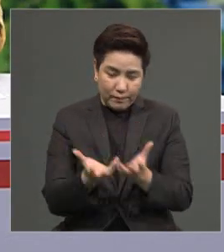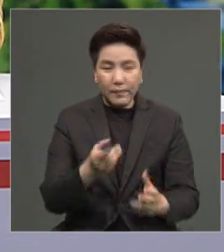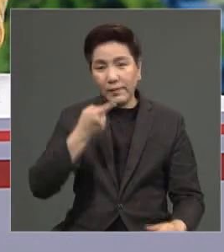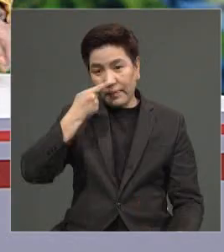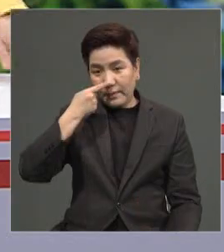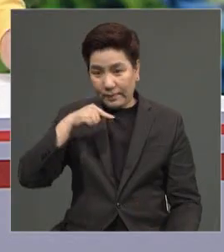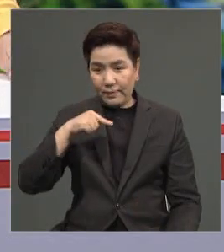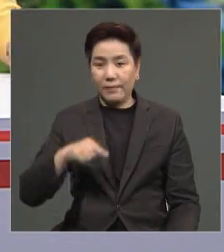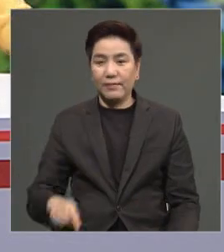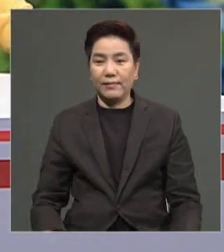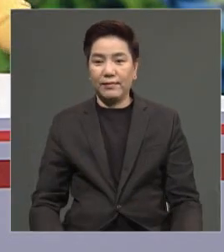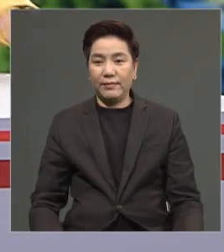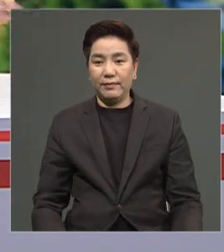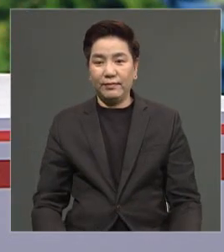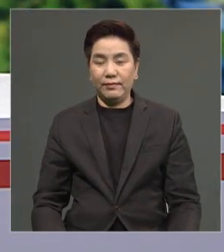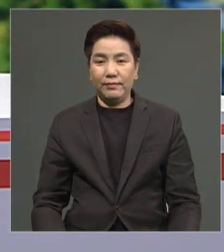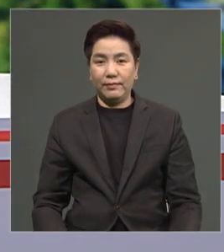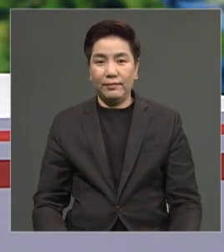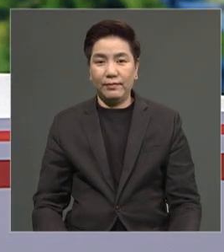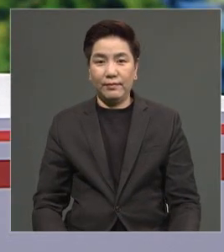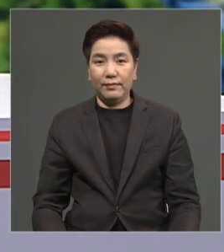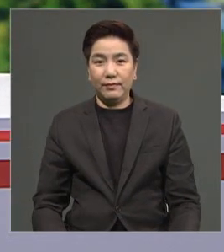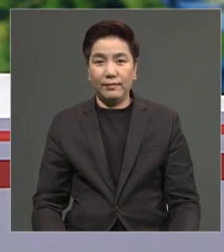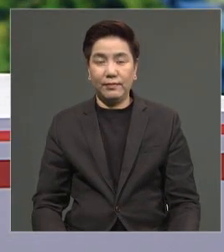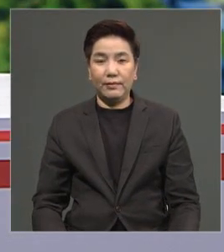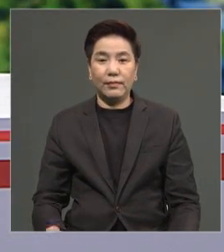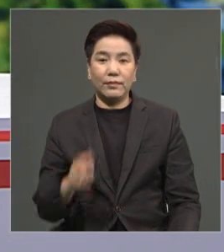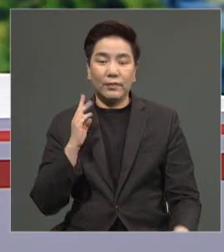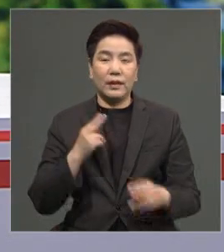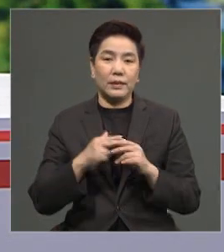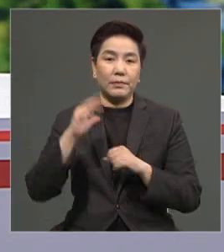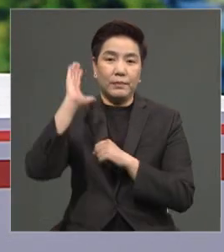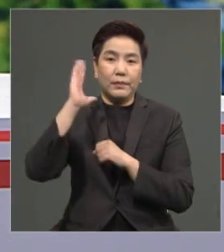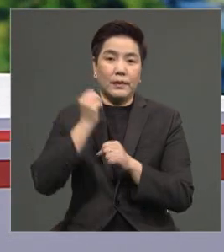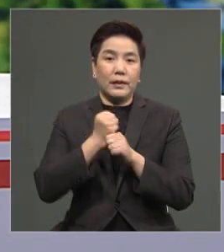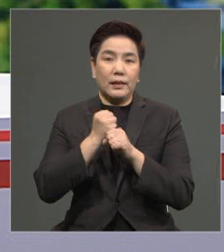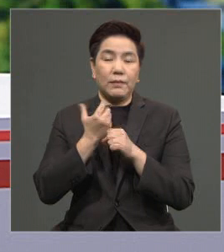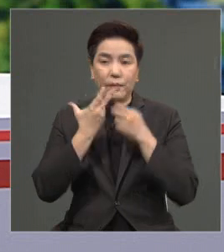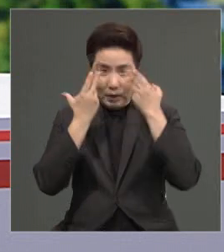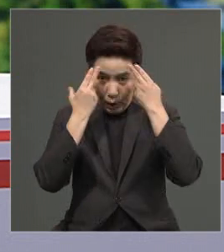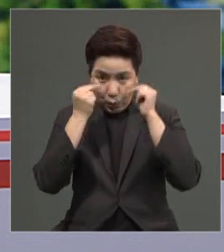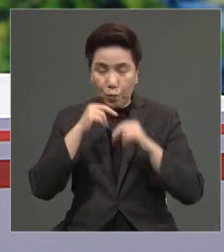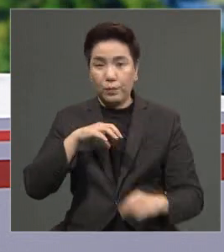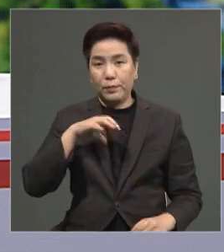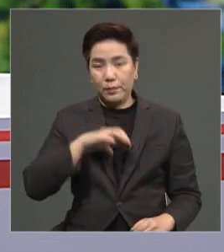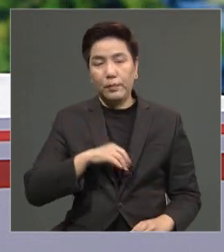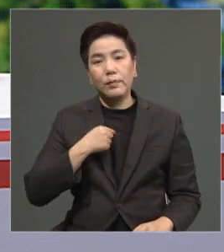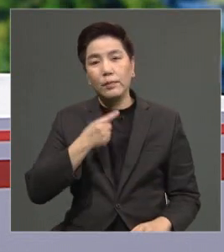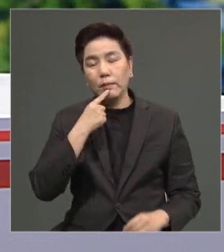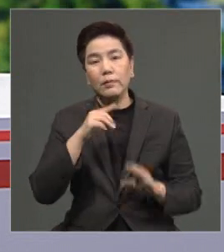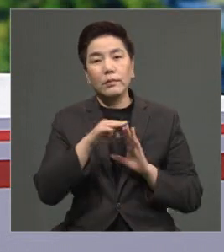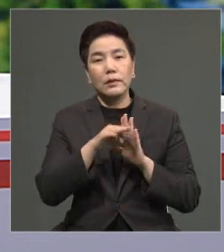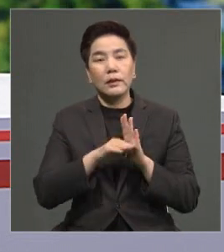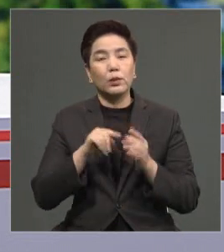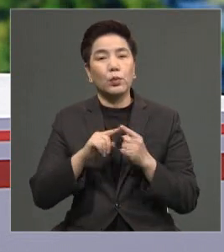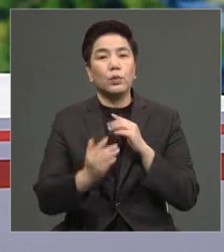ให้กับประเทศไทยด้วยค่ะโดยนายจิรัชชูหงทรัพย์นะคะโฆษกประจำสำนักนายกรัฐมนตรีกล่าวในรายการเมื่อช่